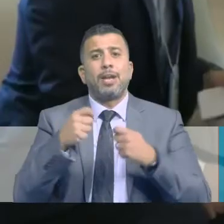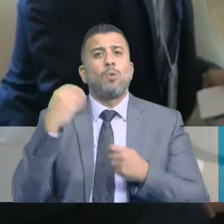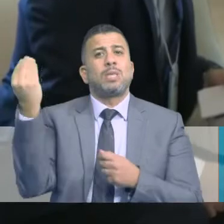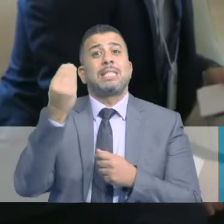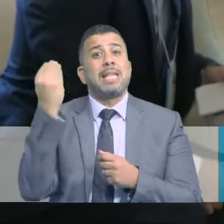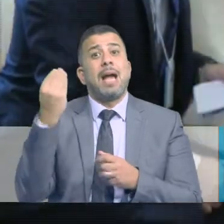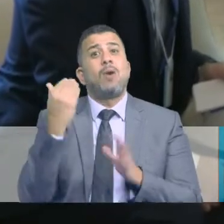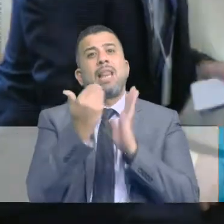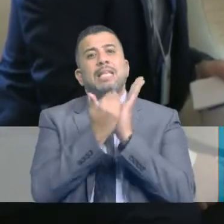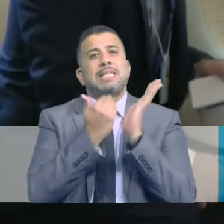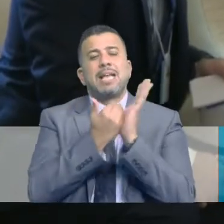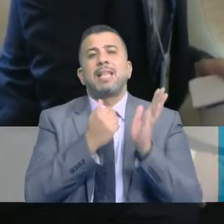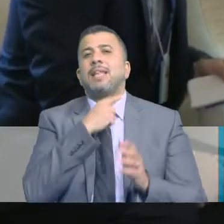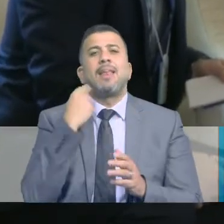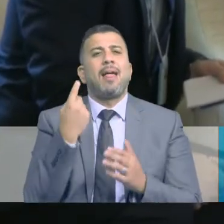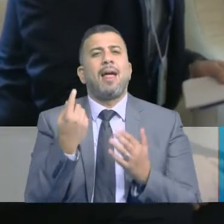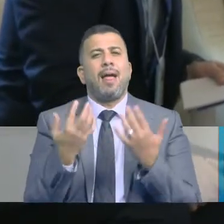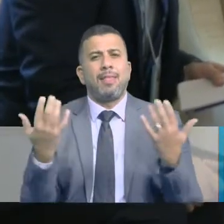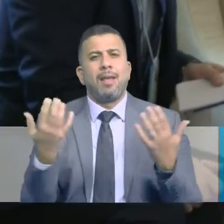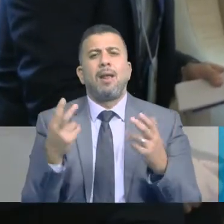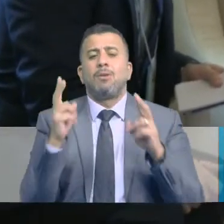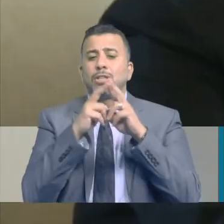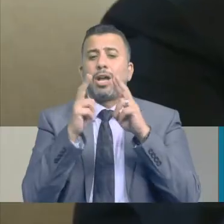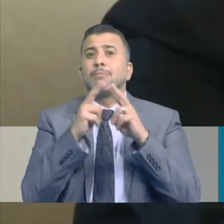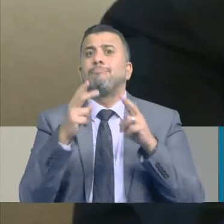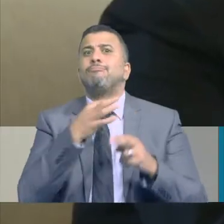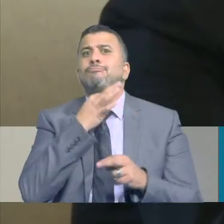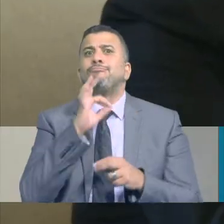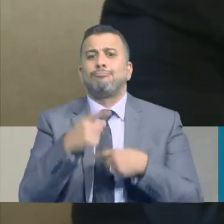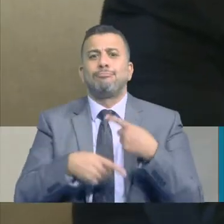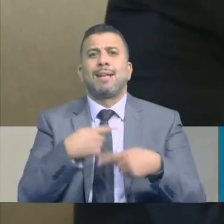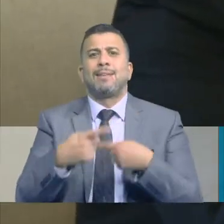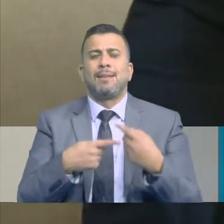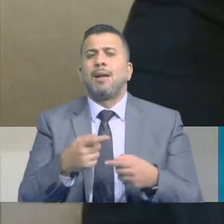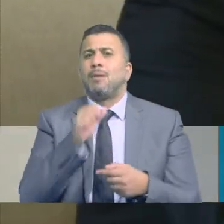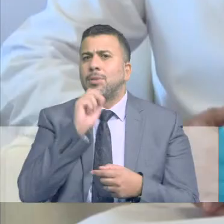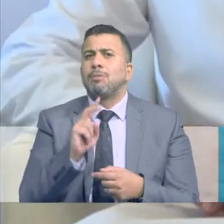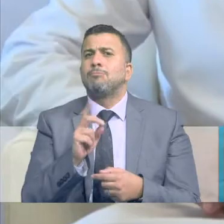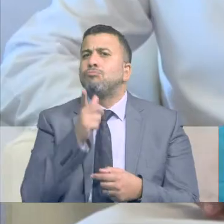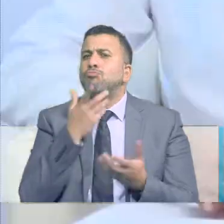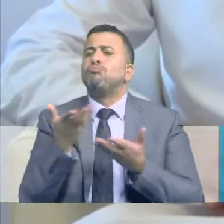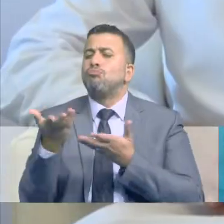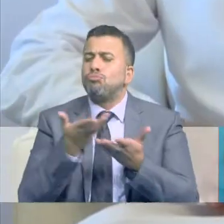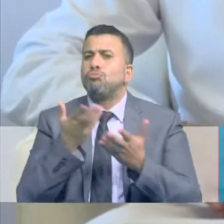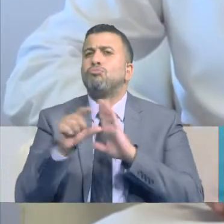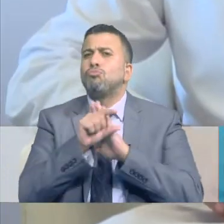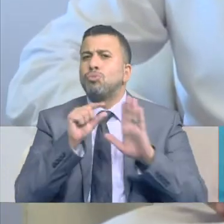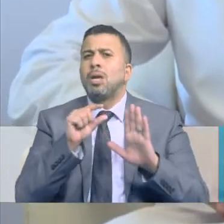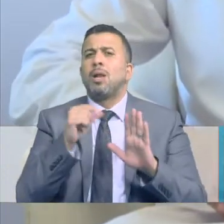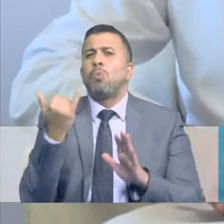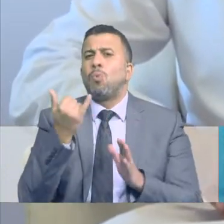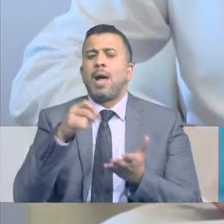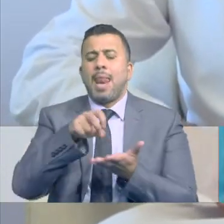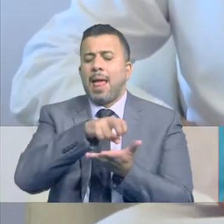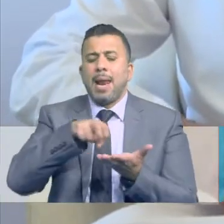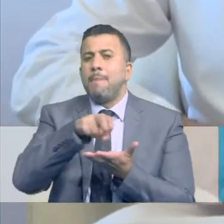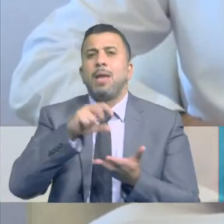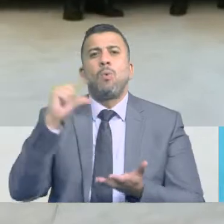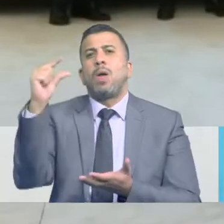والسياحي والاقتصاد الاخضر والطاقه المتجدده فضلا عن التطرق الى مجمل المستجدات على